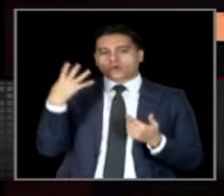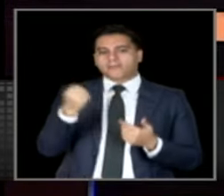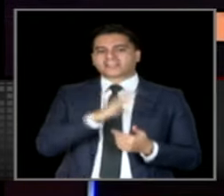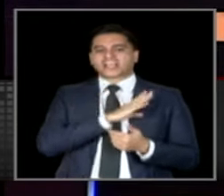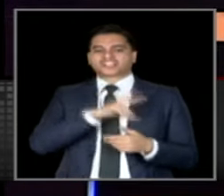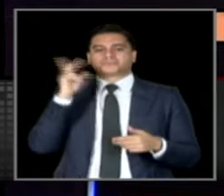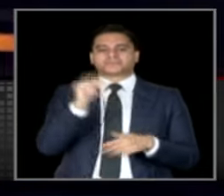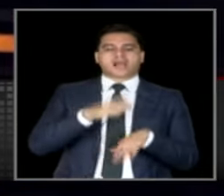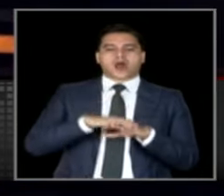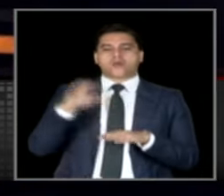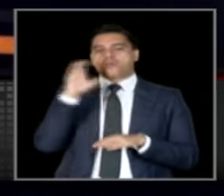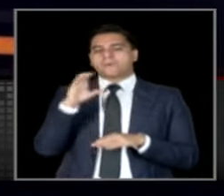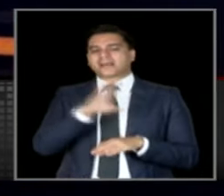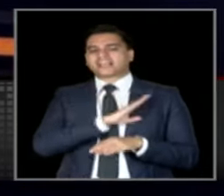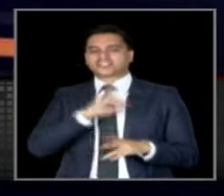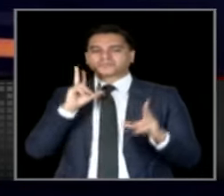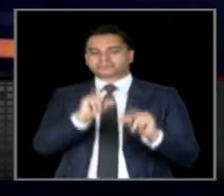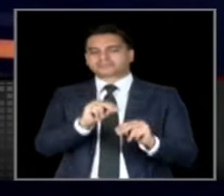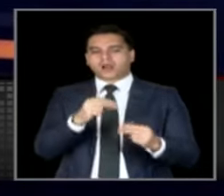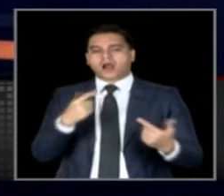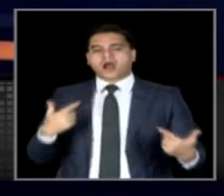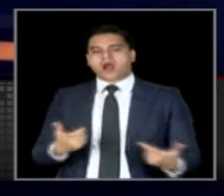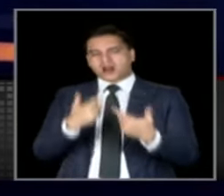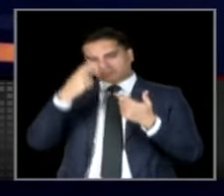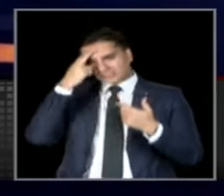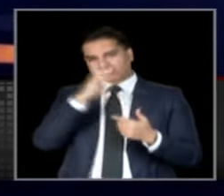الجيوش الأوروبية. فما هو؟